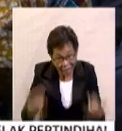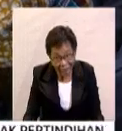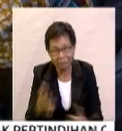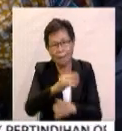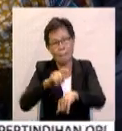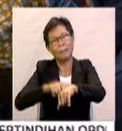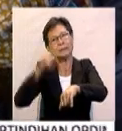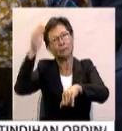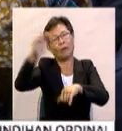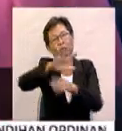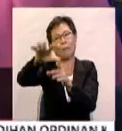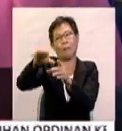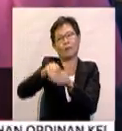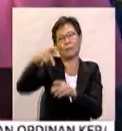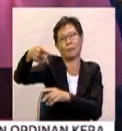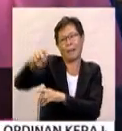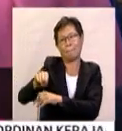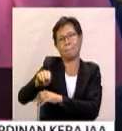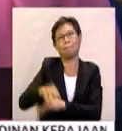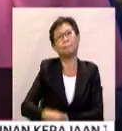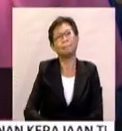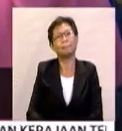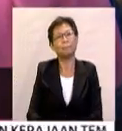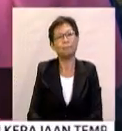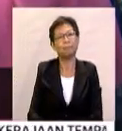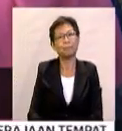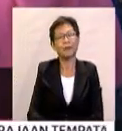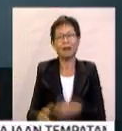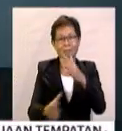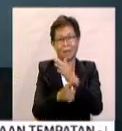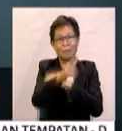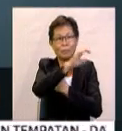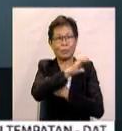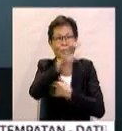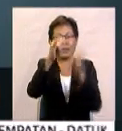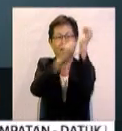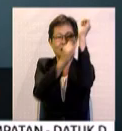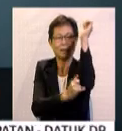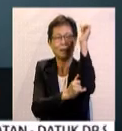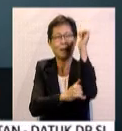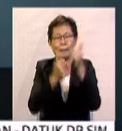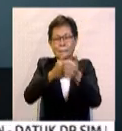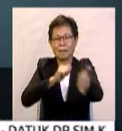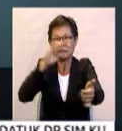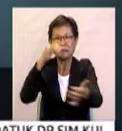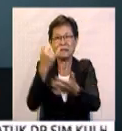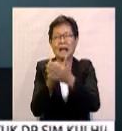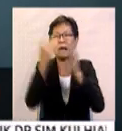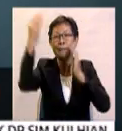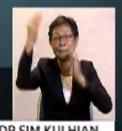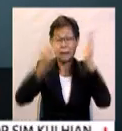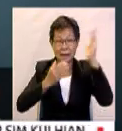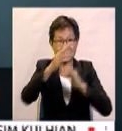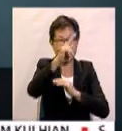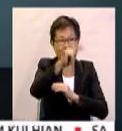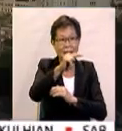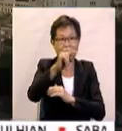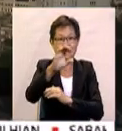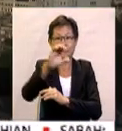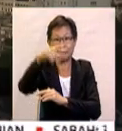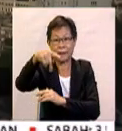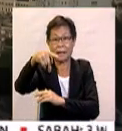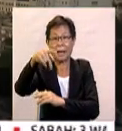dan masa depan termasuk Perdana Menteri. Justru Naib Pengerusi Yayasan Pencegahan Jenayah Malaysia MCPF Tan Sri Lilam